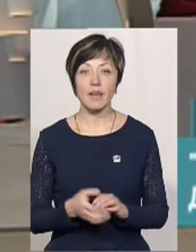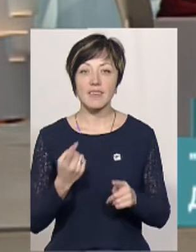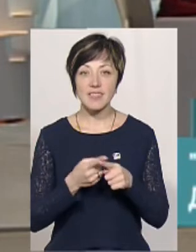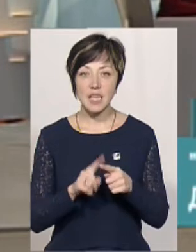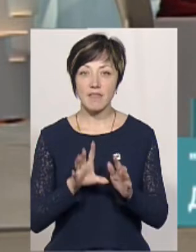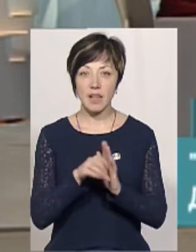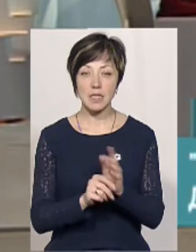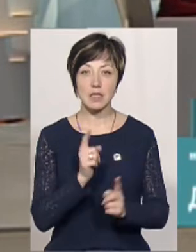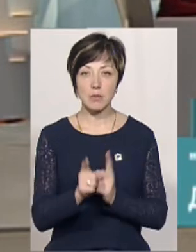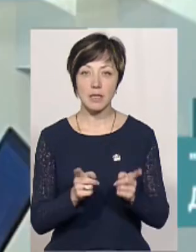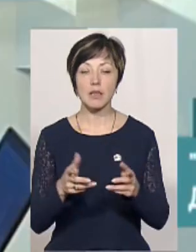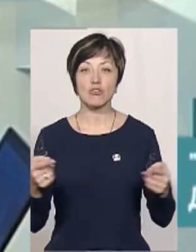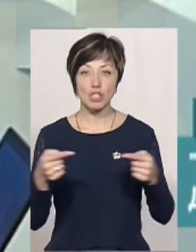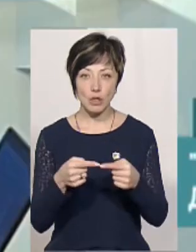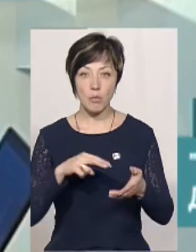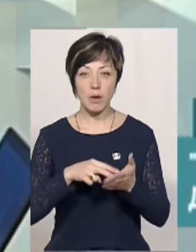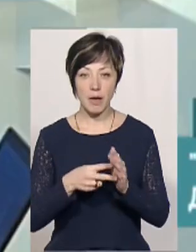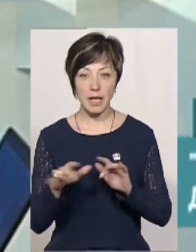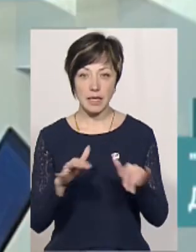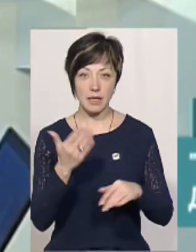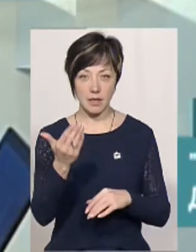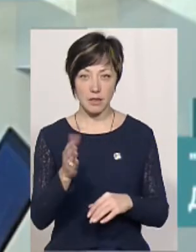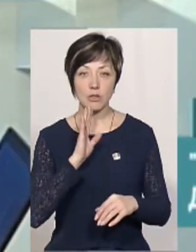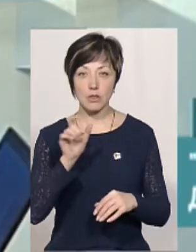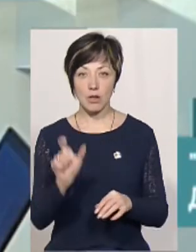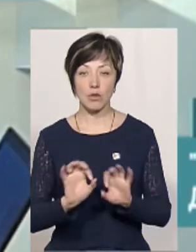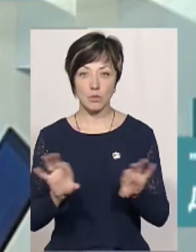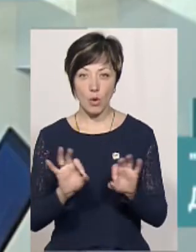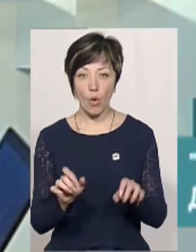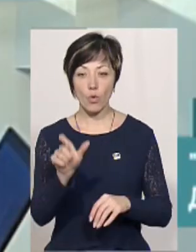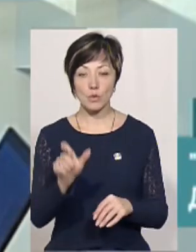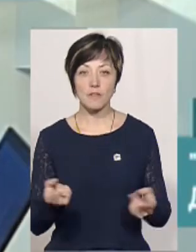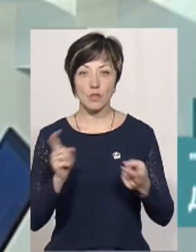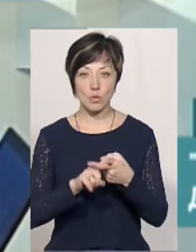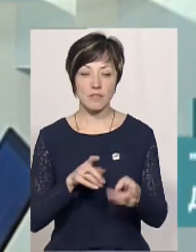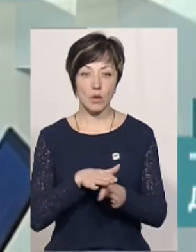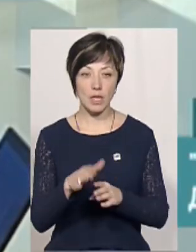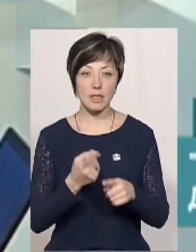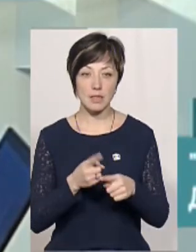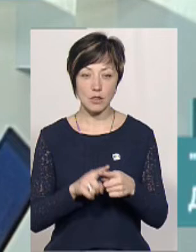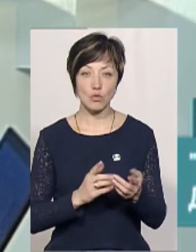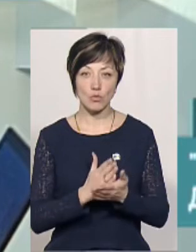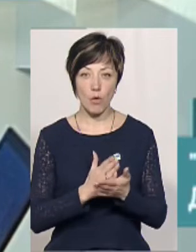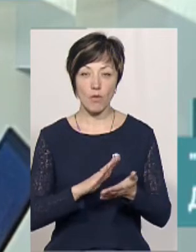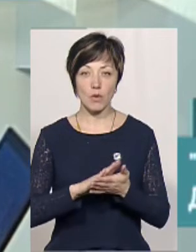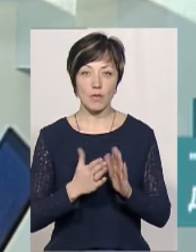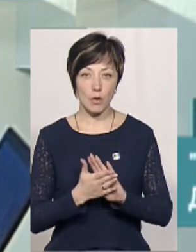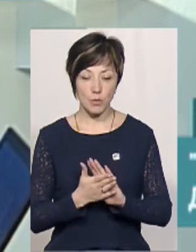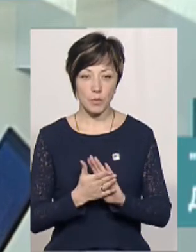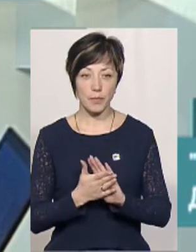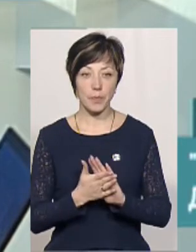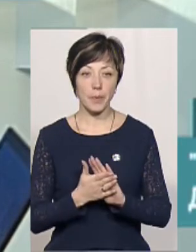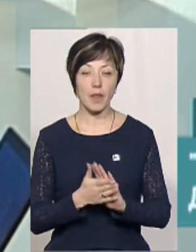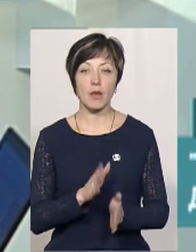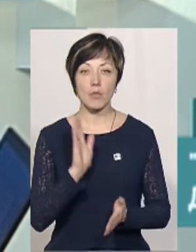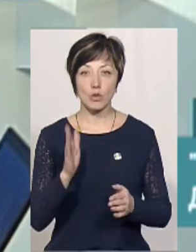чітко передбачено, що з приводу таких дій, про які говорила заявниця, якраз особою у зв'язку з виконанням цієї особи службового становища,